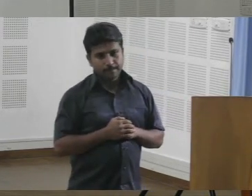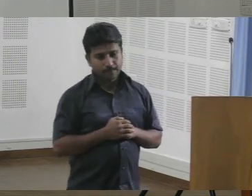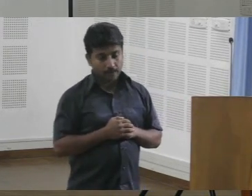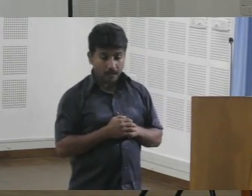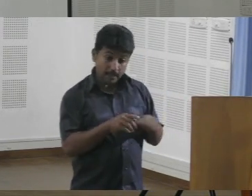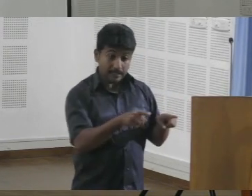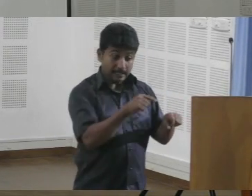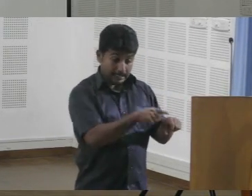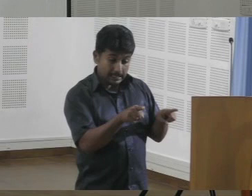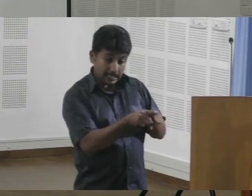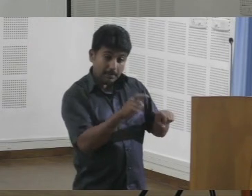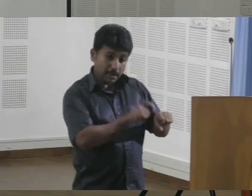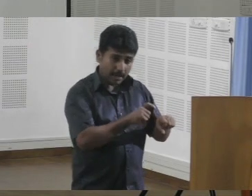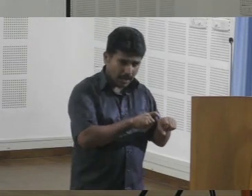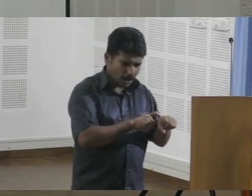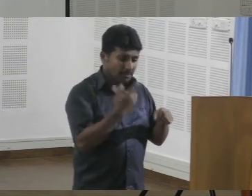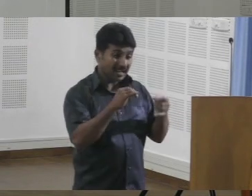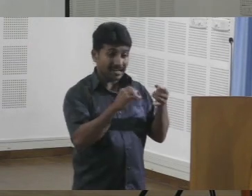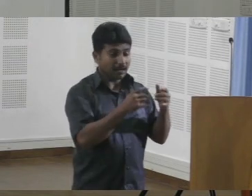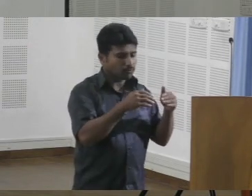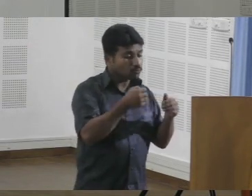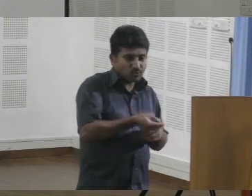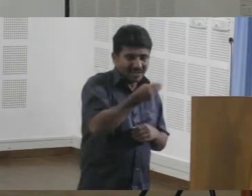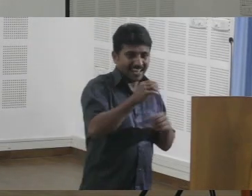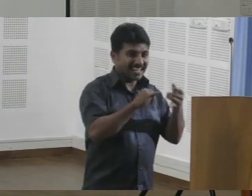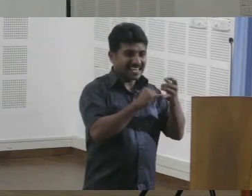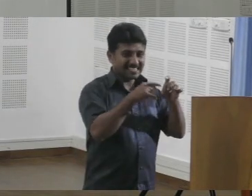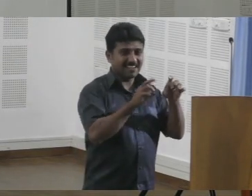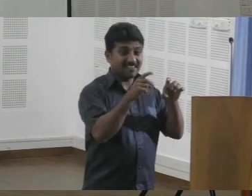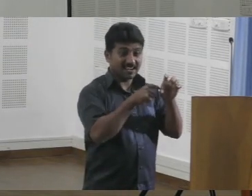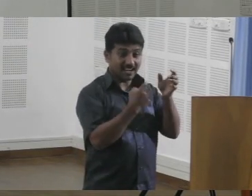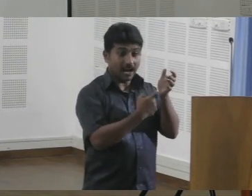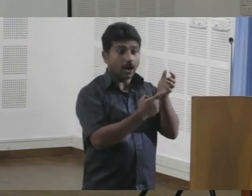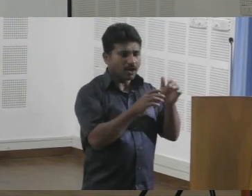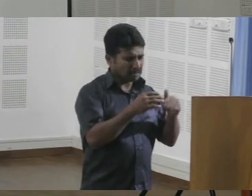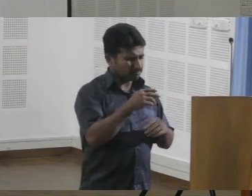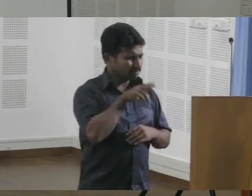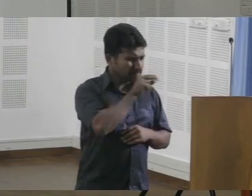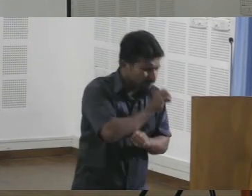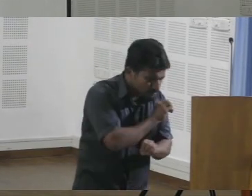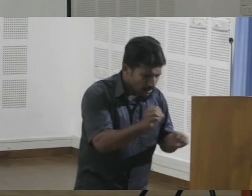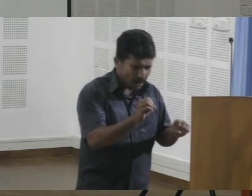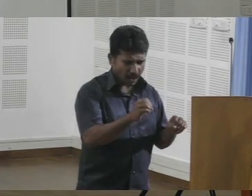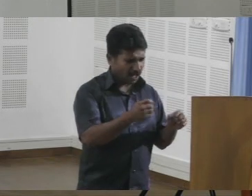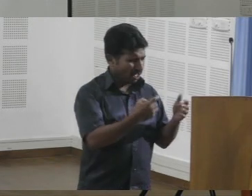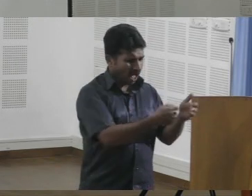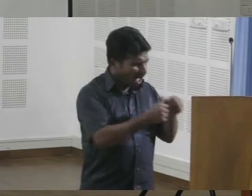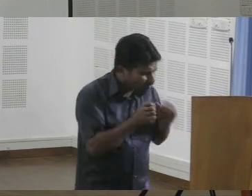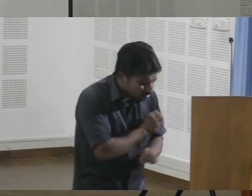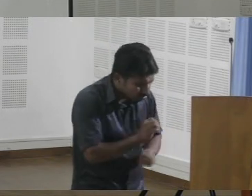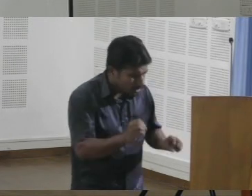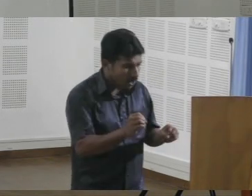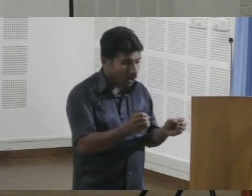ആ സമയത്ത് അവർ സിവിയർലി എഫക്റ്റഡ് ആയിരുന്നു, കുഞ്ഞിനായിരുന്നു, ഒന്നിനോടും റെസ്പോണ്ട് ചെയ്തിരുന്നില്ല. അപ്പൊ അവർ